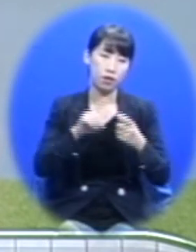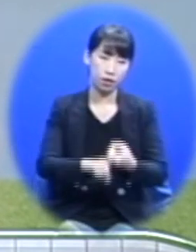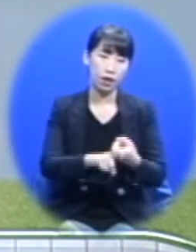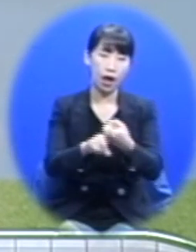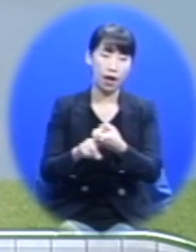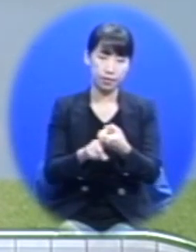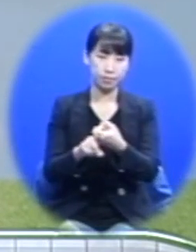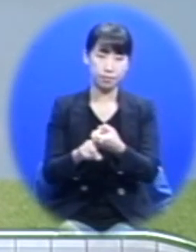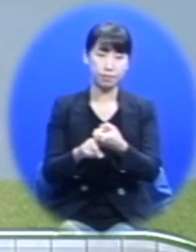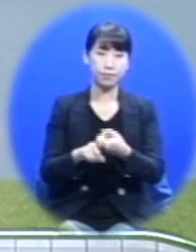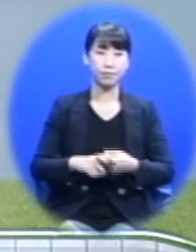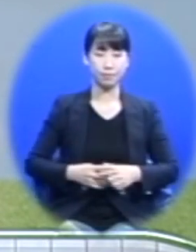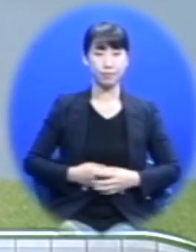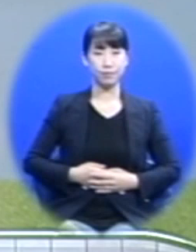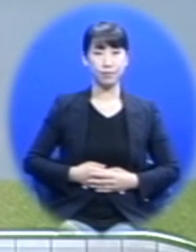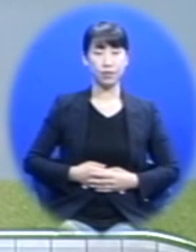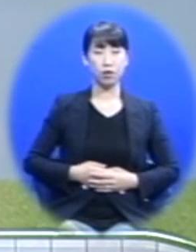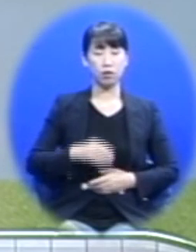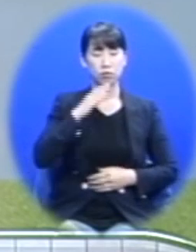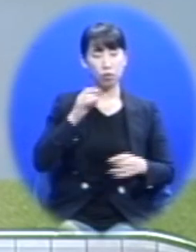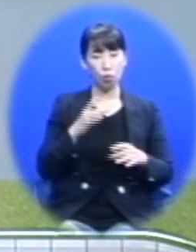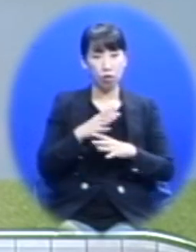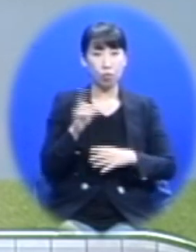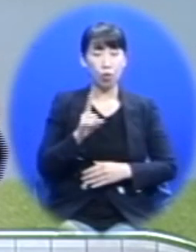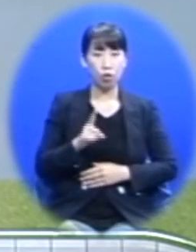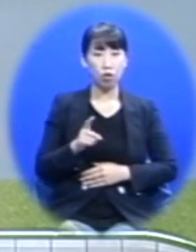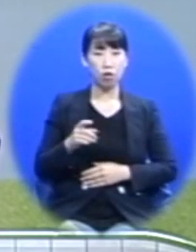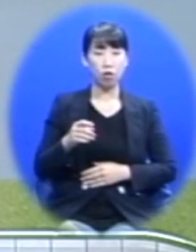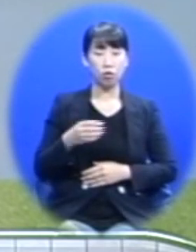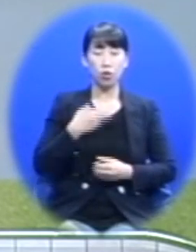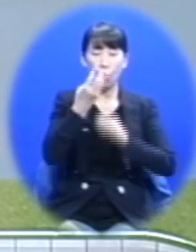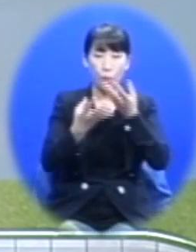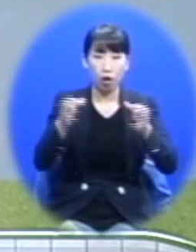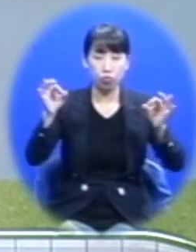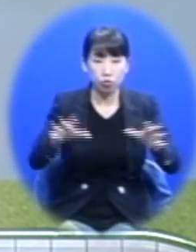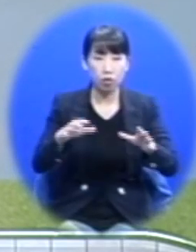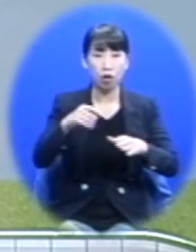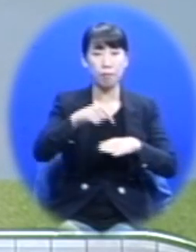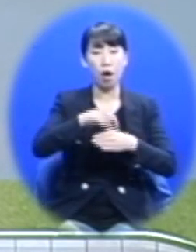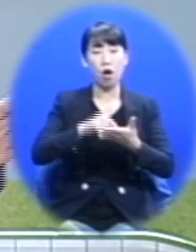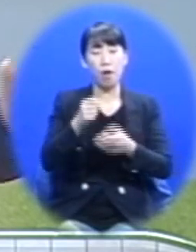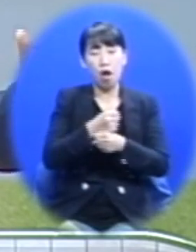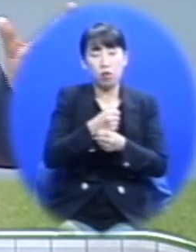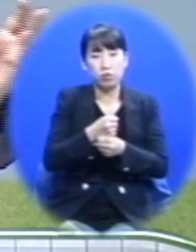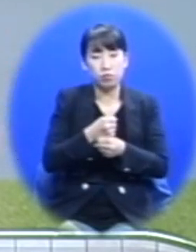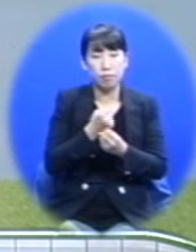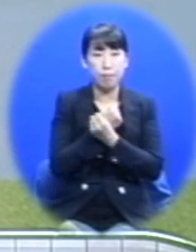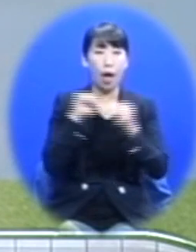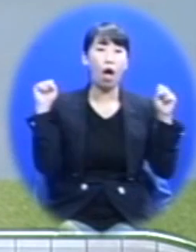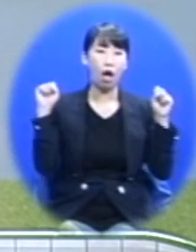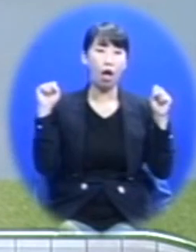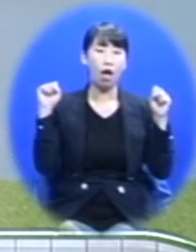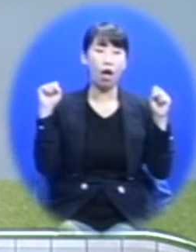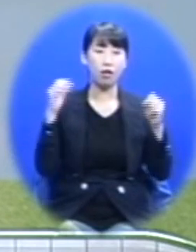근데 참 놀랍게도 제 속에 있던 모든 무거운 게 다 사라져 버렸어요. 제가 원하는 것은 예수님과